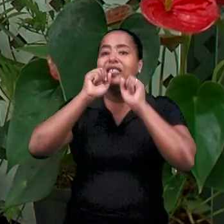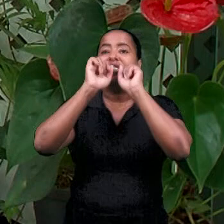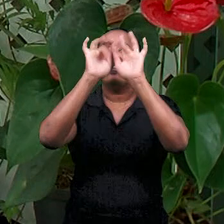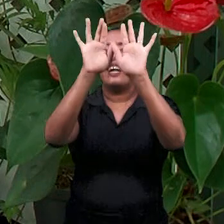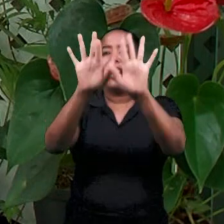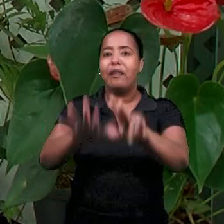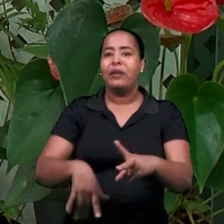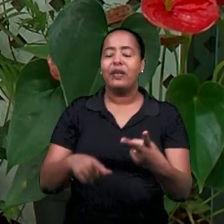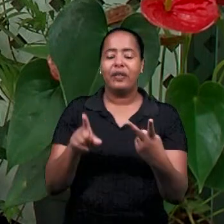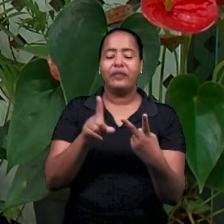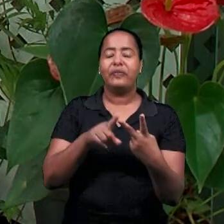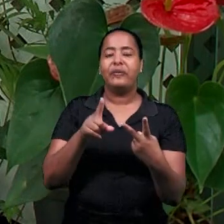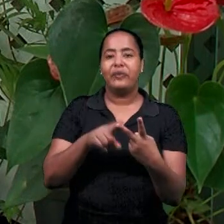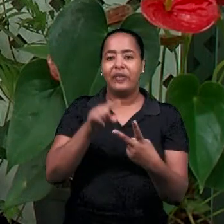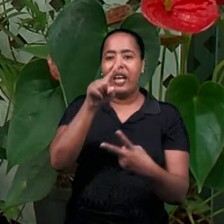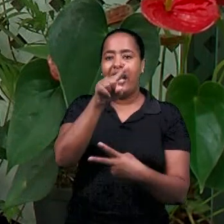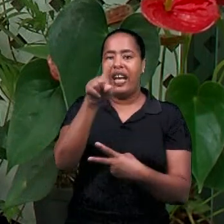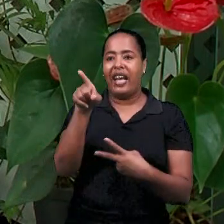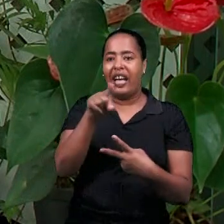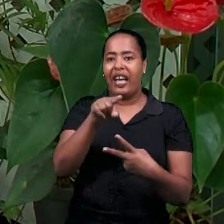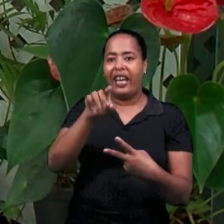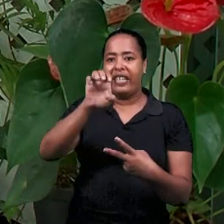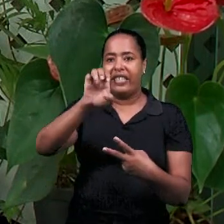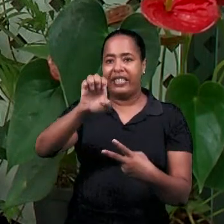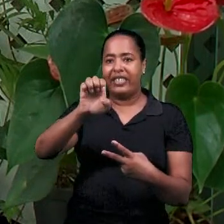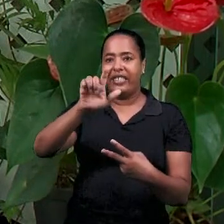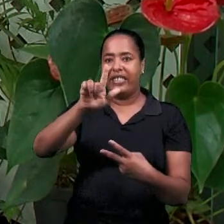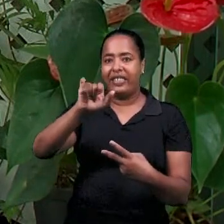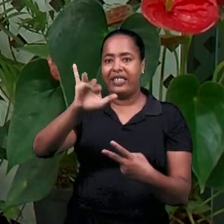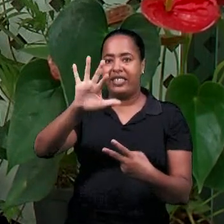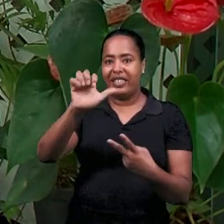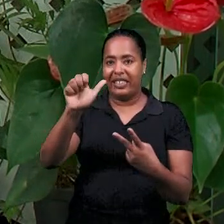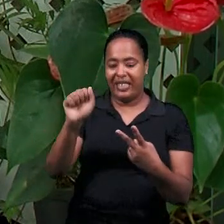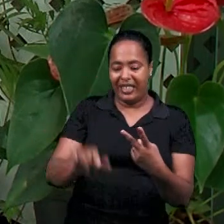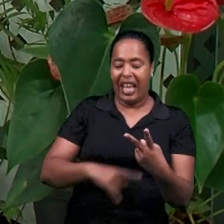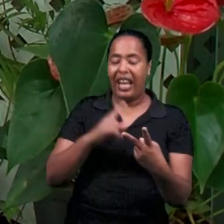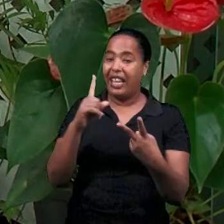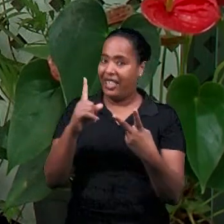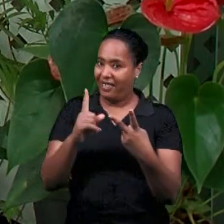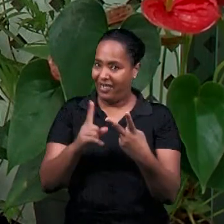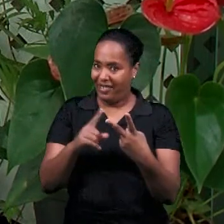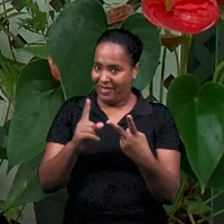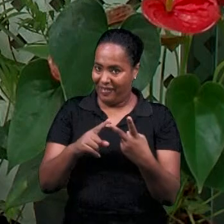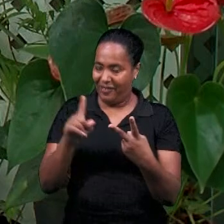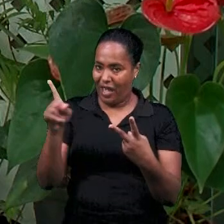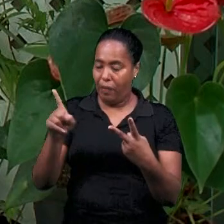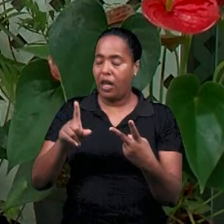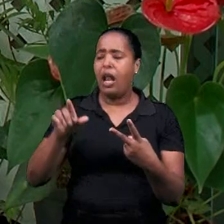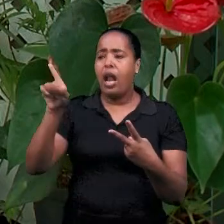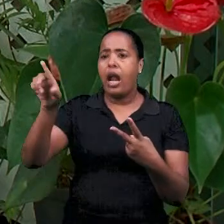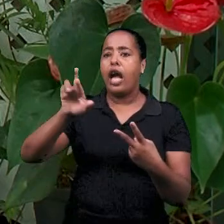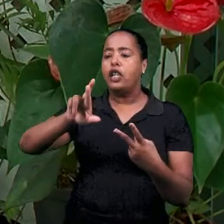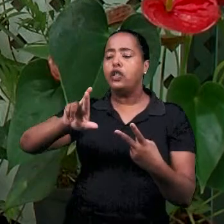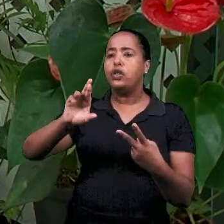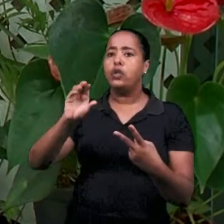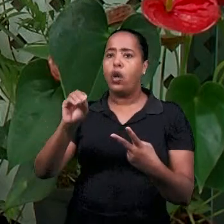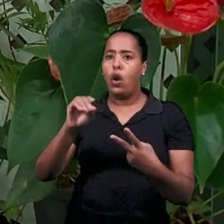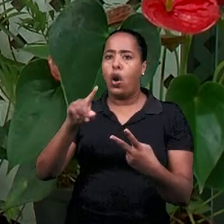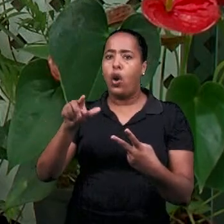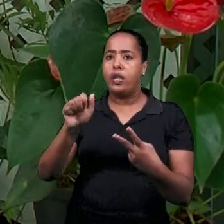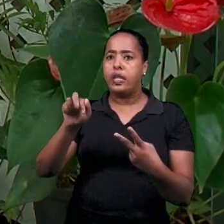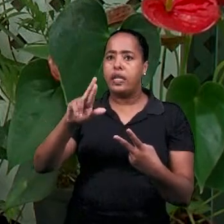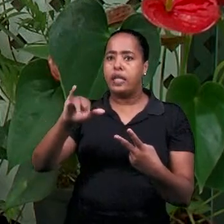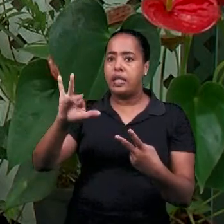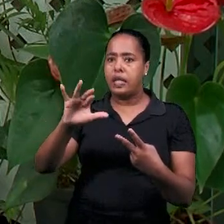la sœur Sandra. Que Dieu te bénisse, la sœur Célia de Rosario do Sul. Il est clair que nous ne sommes pas en